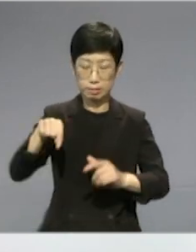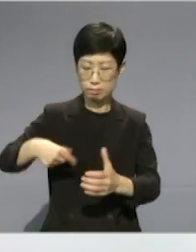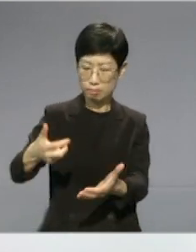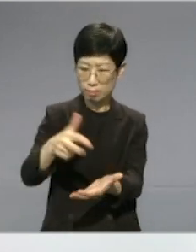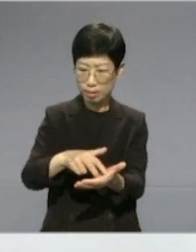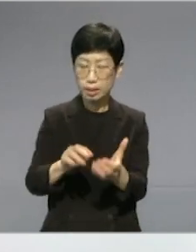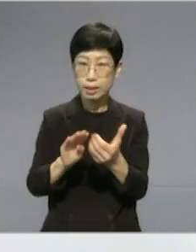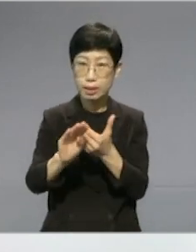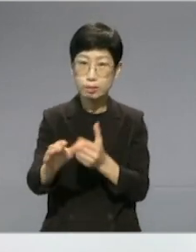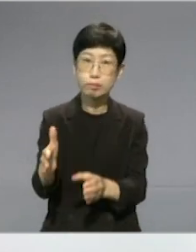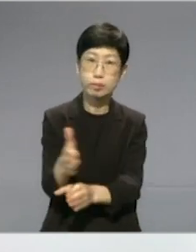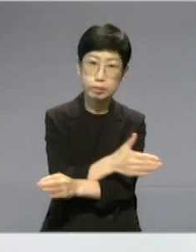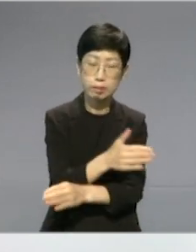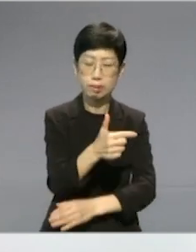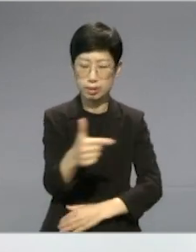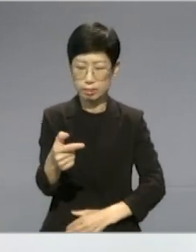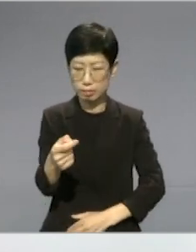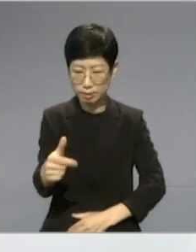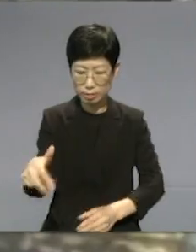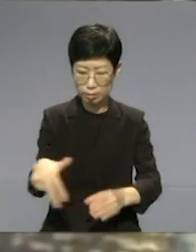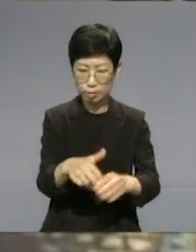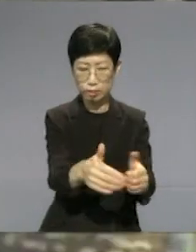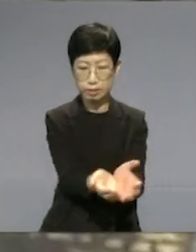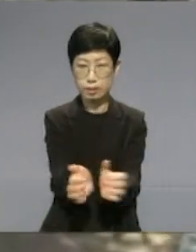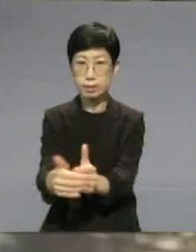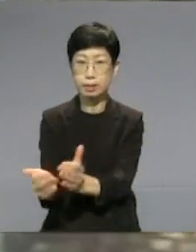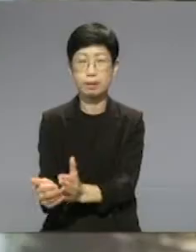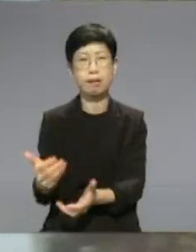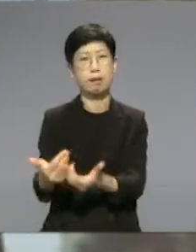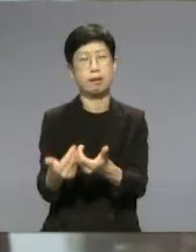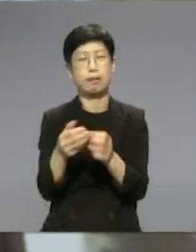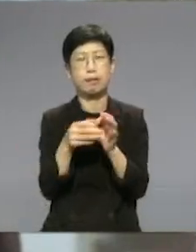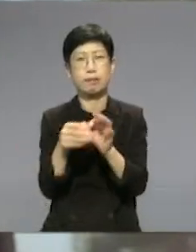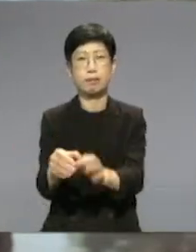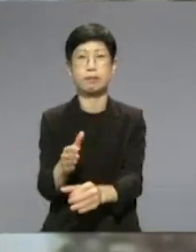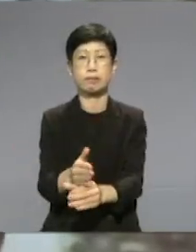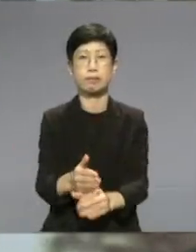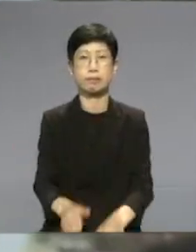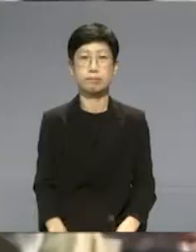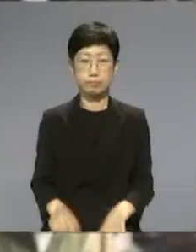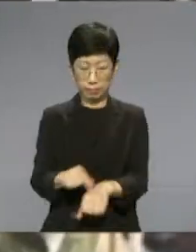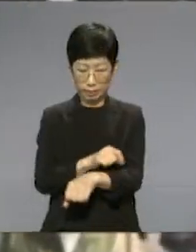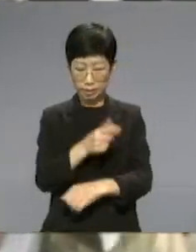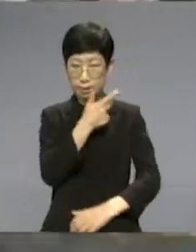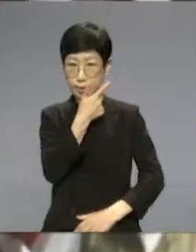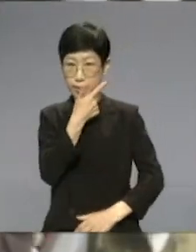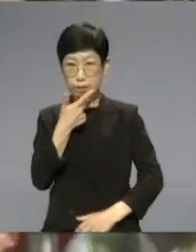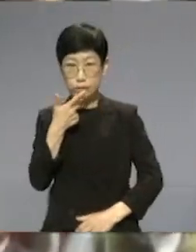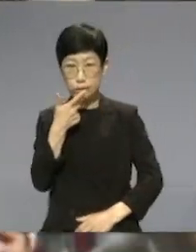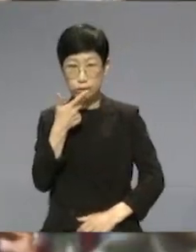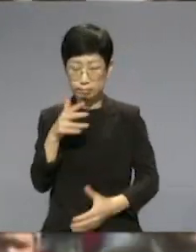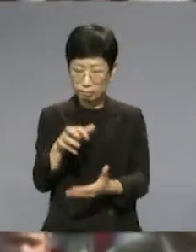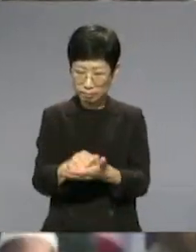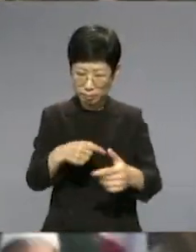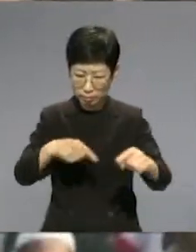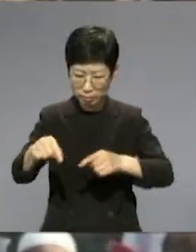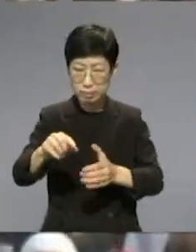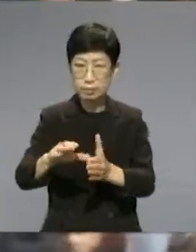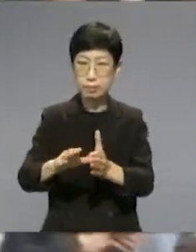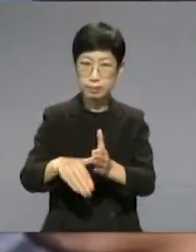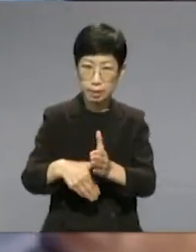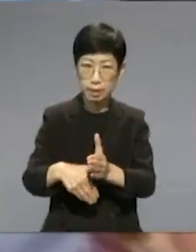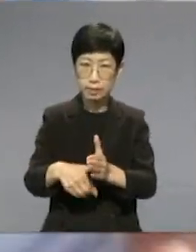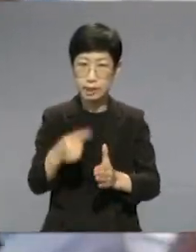분할 이후부터 크고 작은 종교 집단 간 갈등이 끊이지 않았습니다. 특히 영국 식민지 시절을 거치며